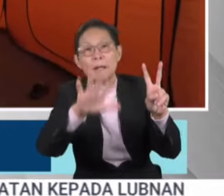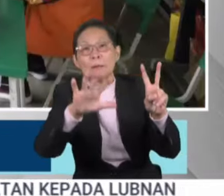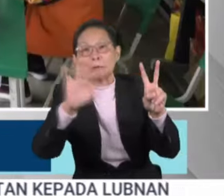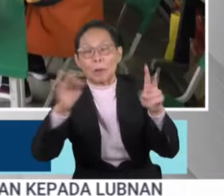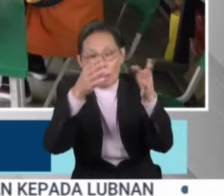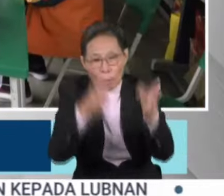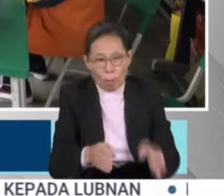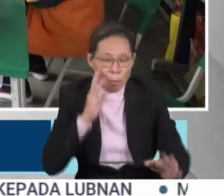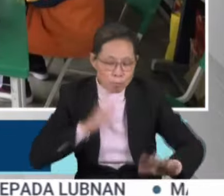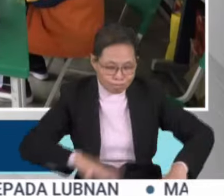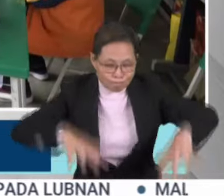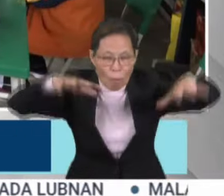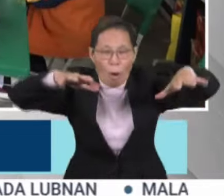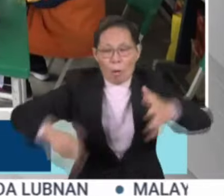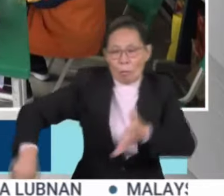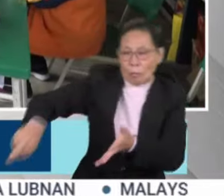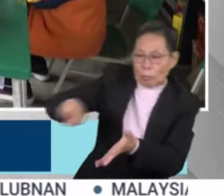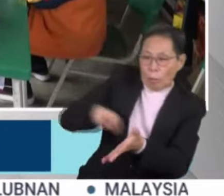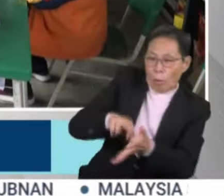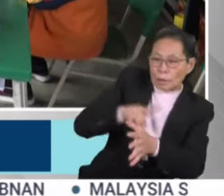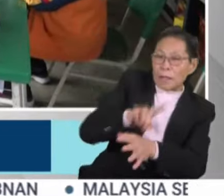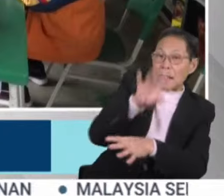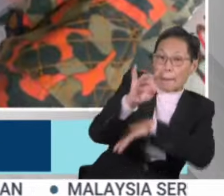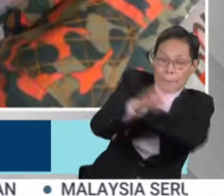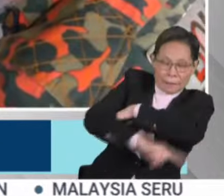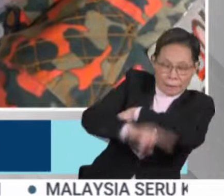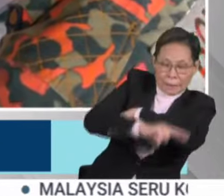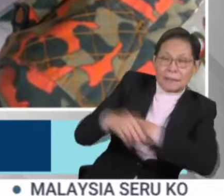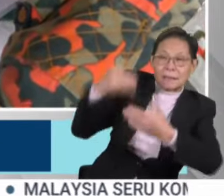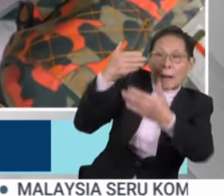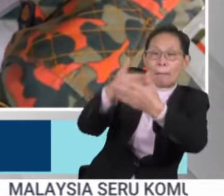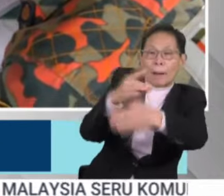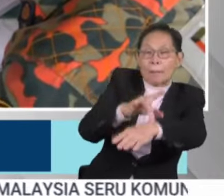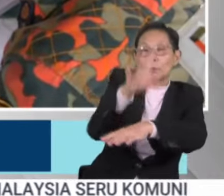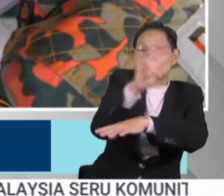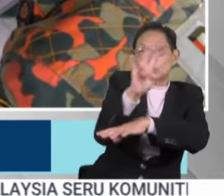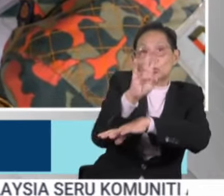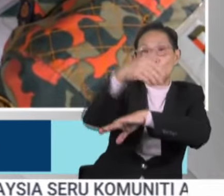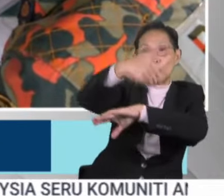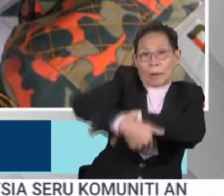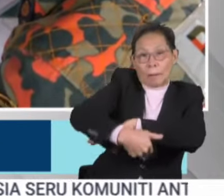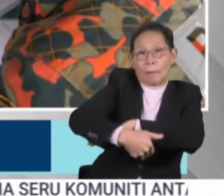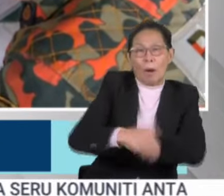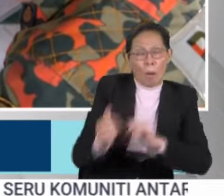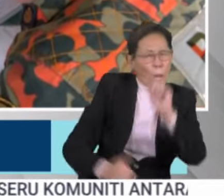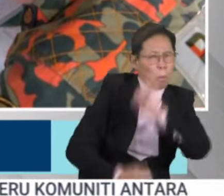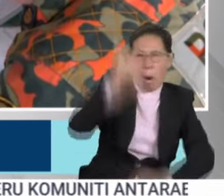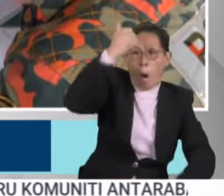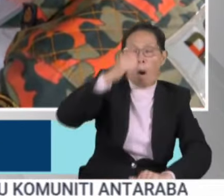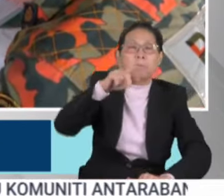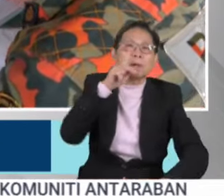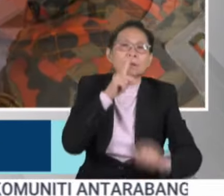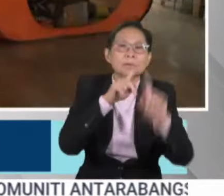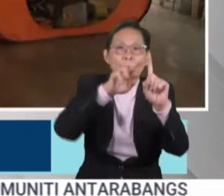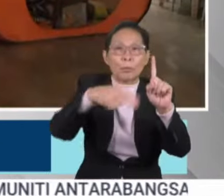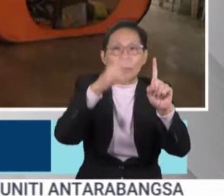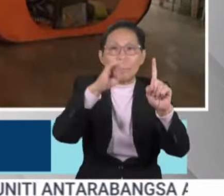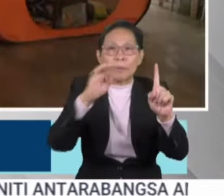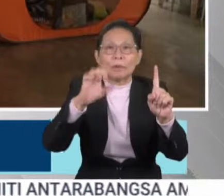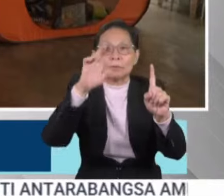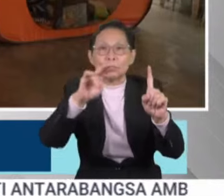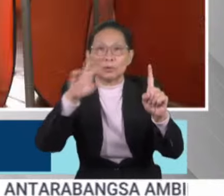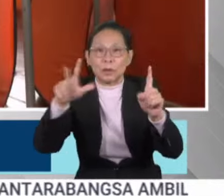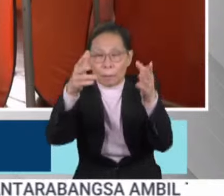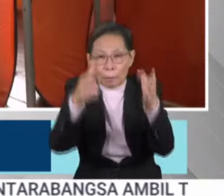2,659 penduduk terjejas banjir direkodkan di 8 negeri setakat pukul 7 malam tadi. Paling tinggi di Kedah,